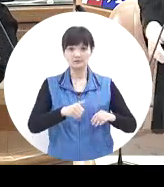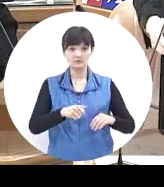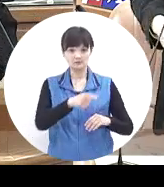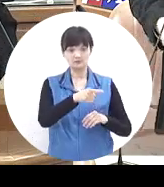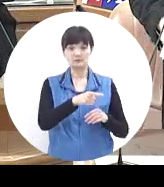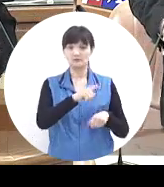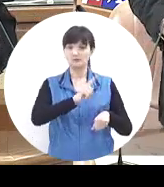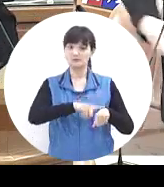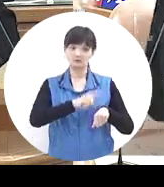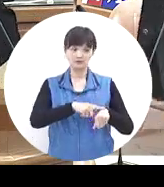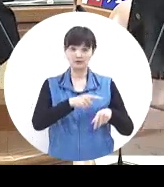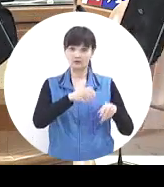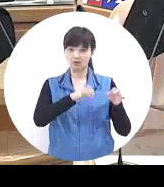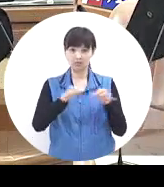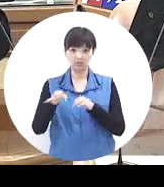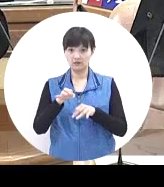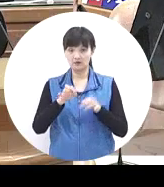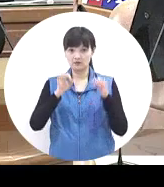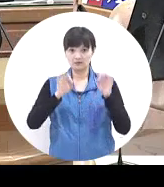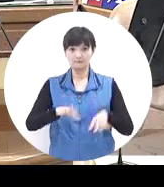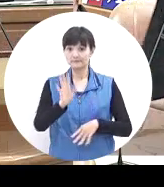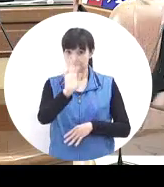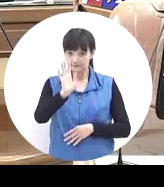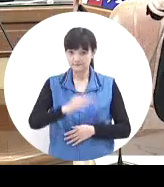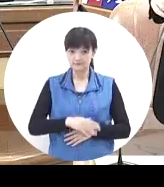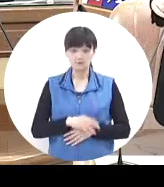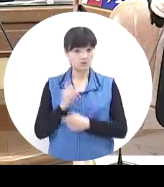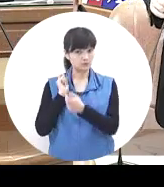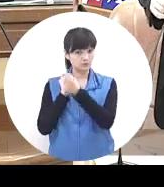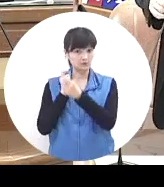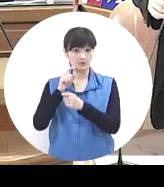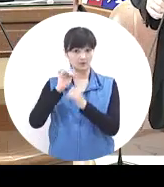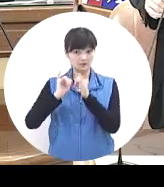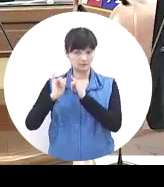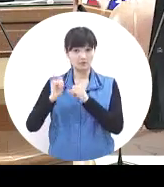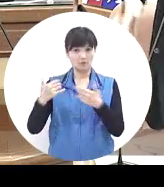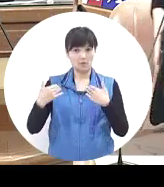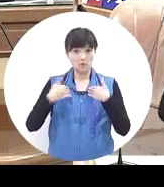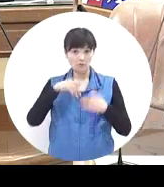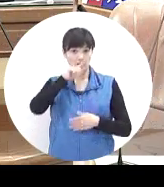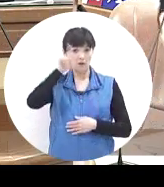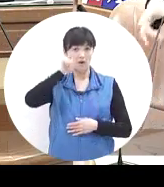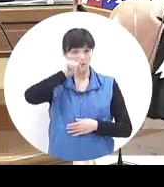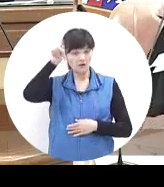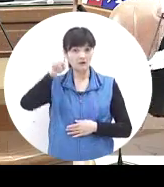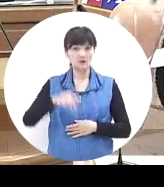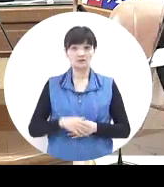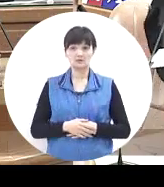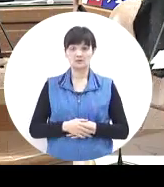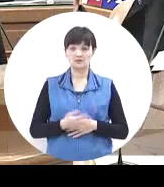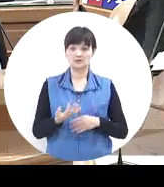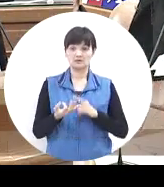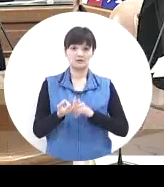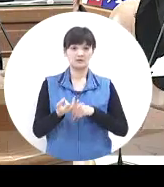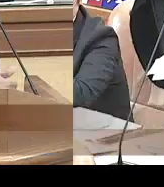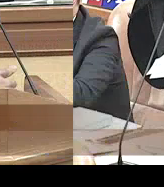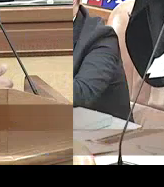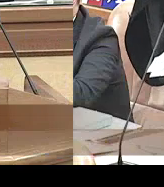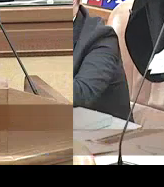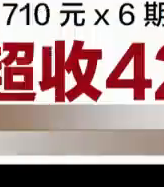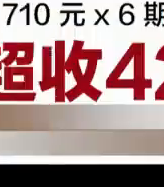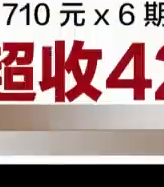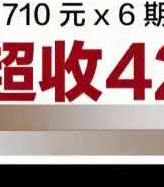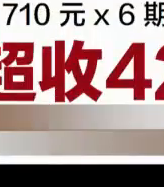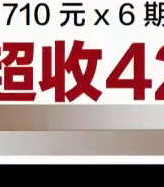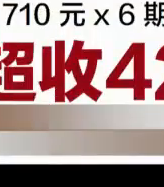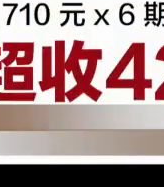间。我最近接到很多的这个陈情、嗯，人民的荷包事大。污水下水道、